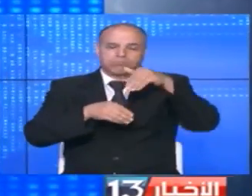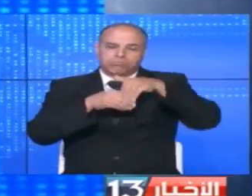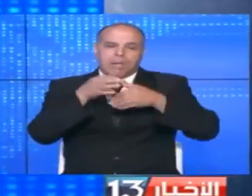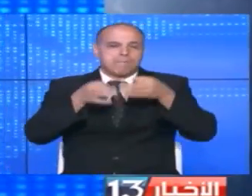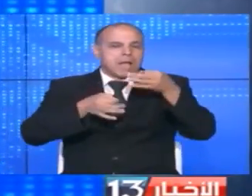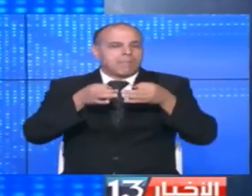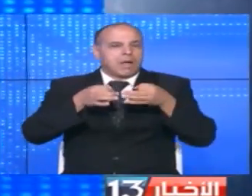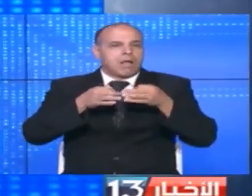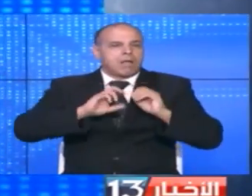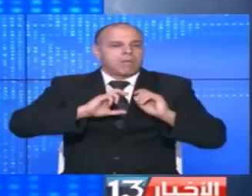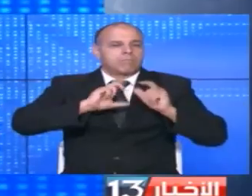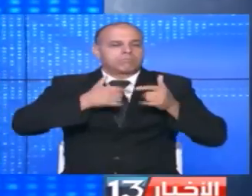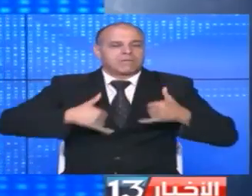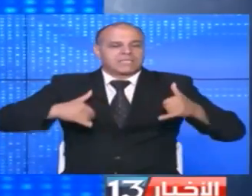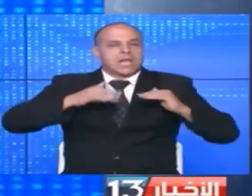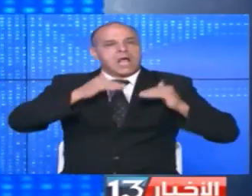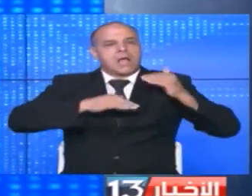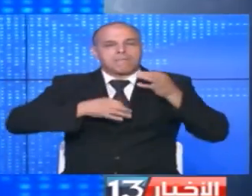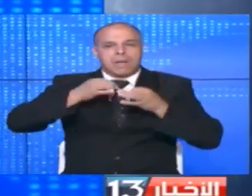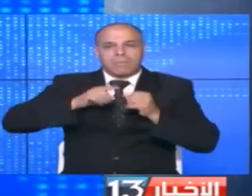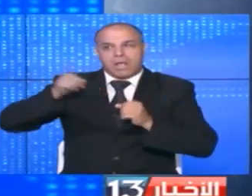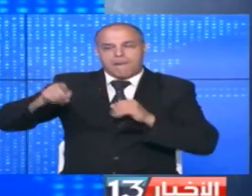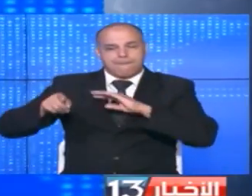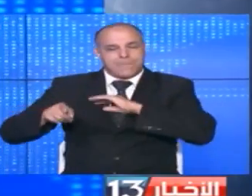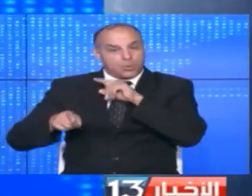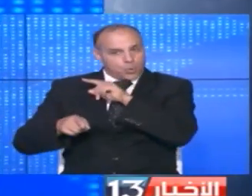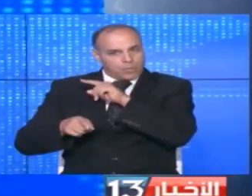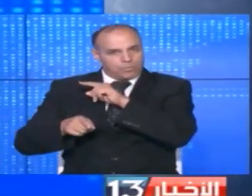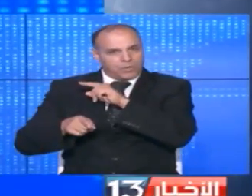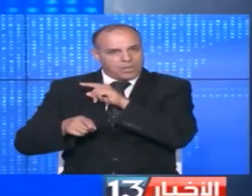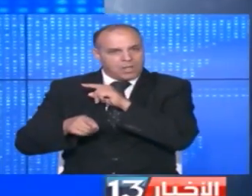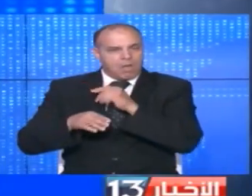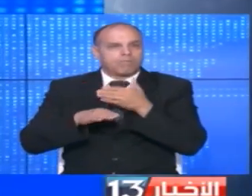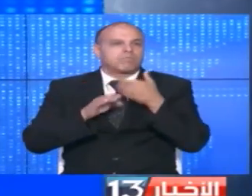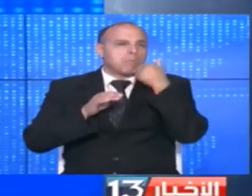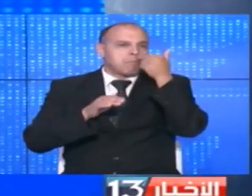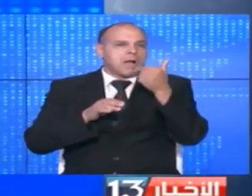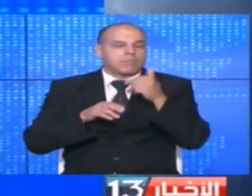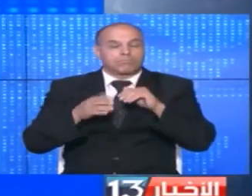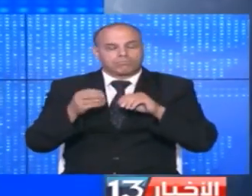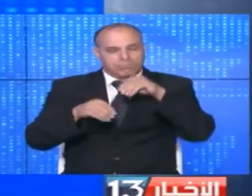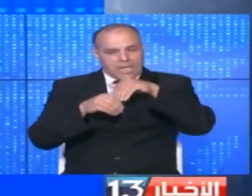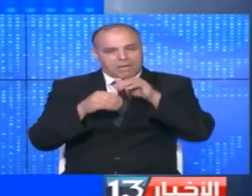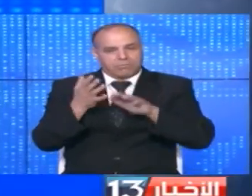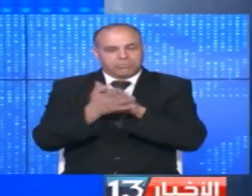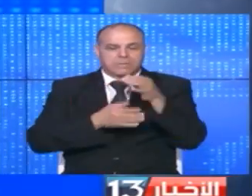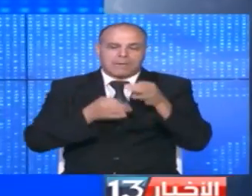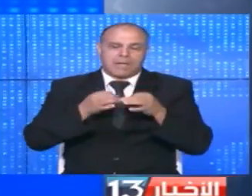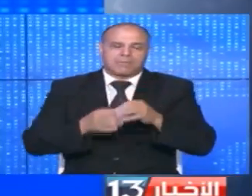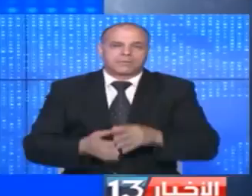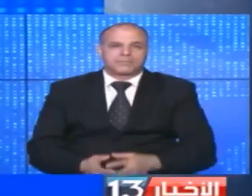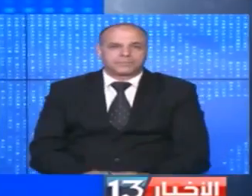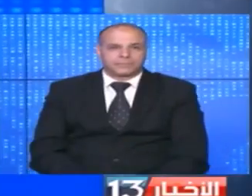وحملت المجلس الاعلى للقضاء المسؤوليه فيما الت اليه الاوضاع القضائيه